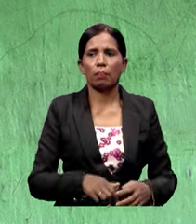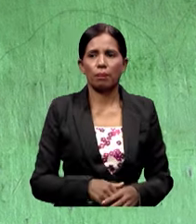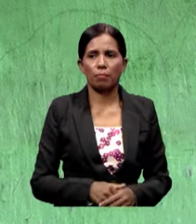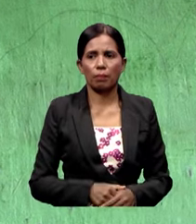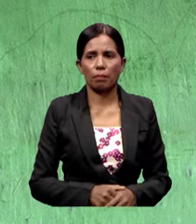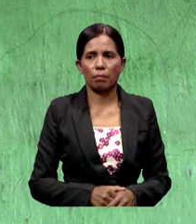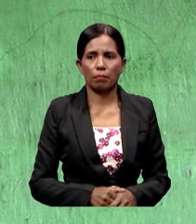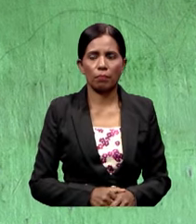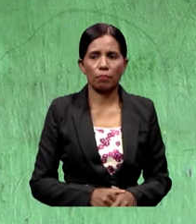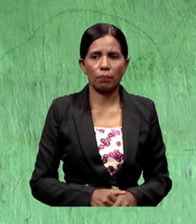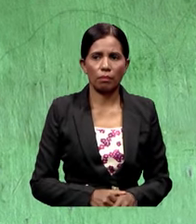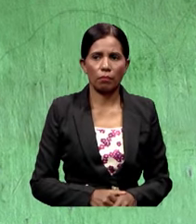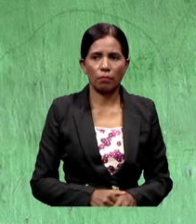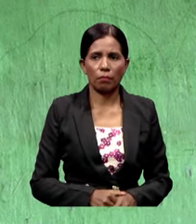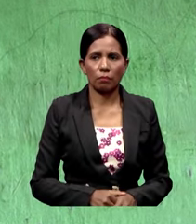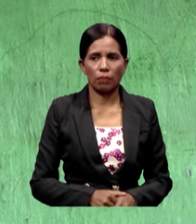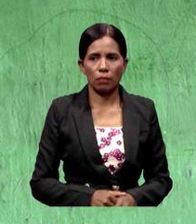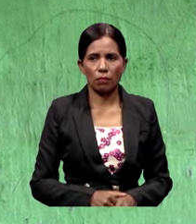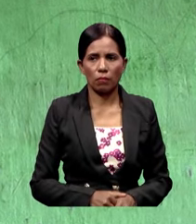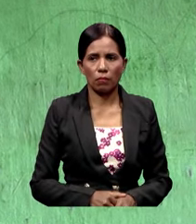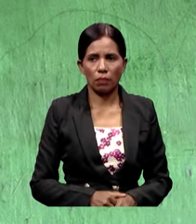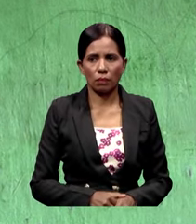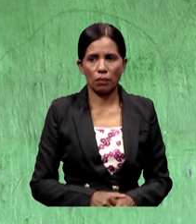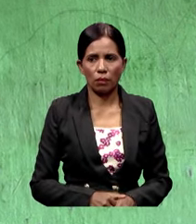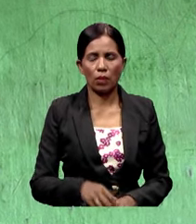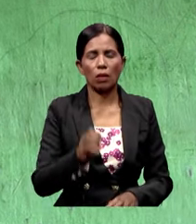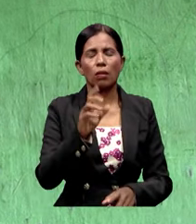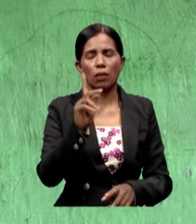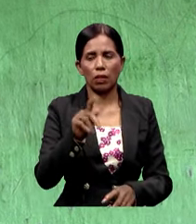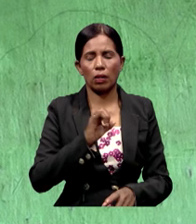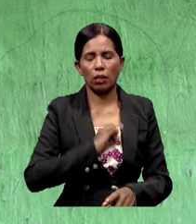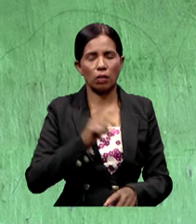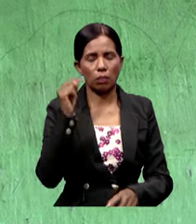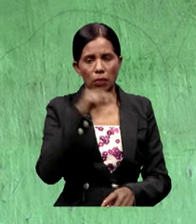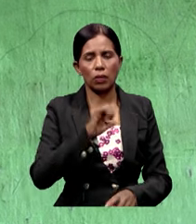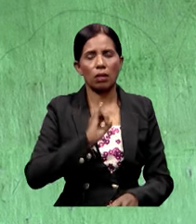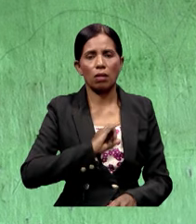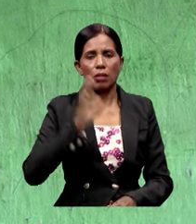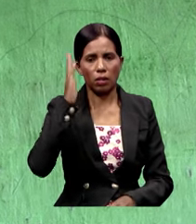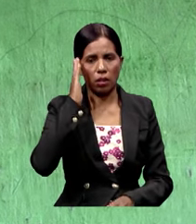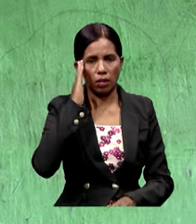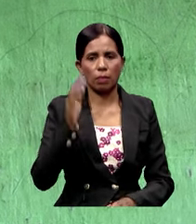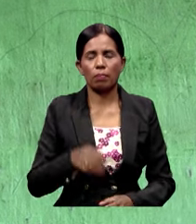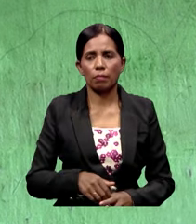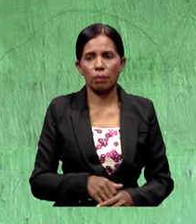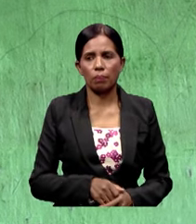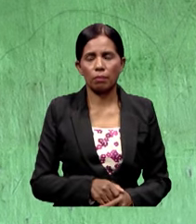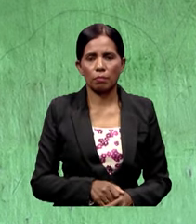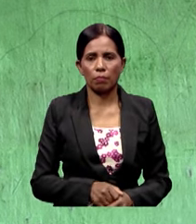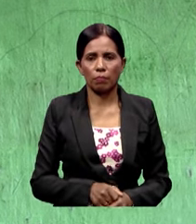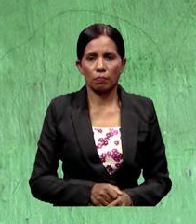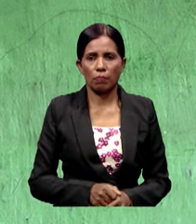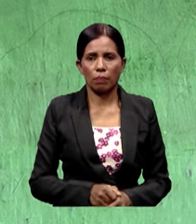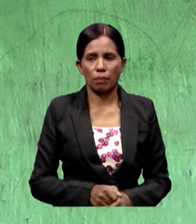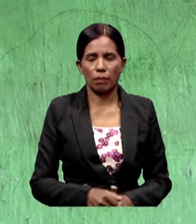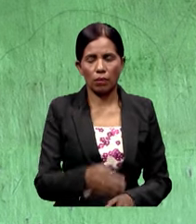Lebih. Tuh itu nalar, lah betul. Ini nabos sena betul. Eh.